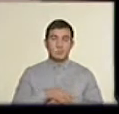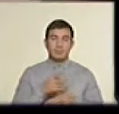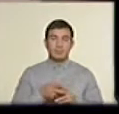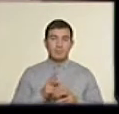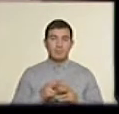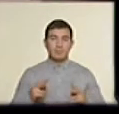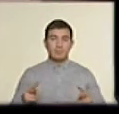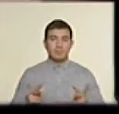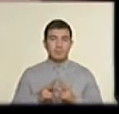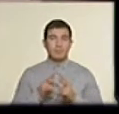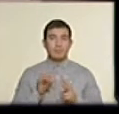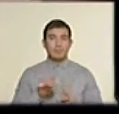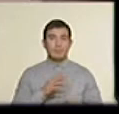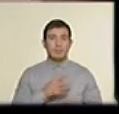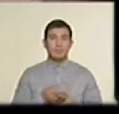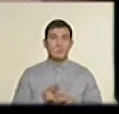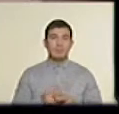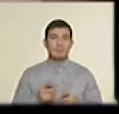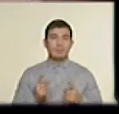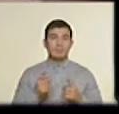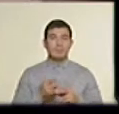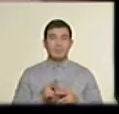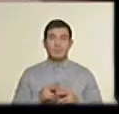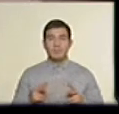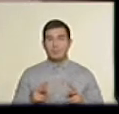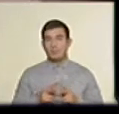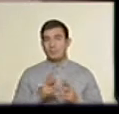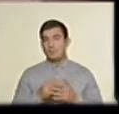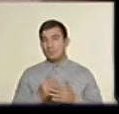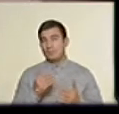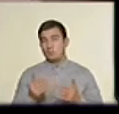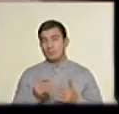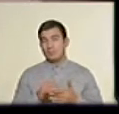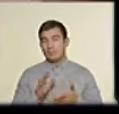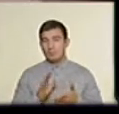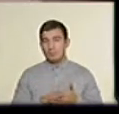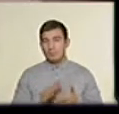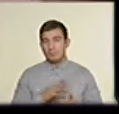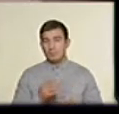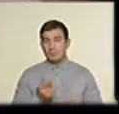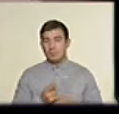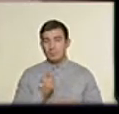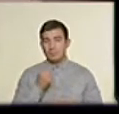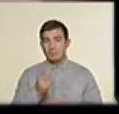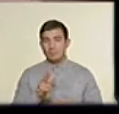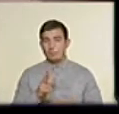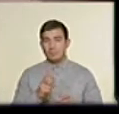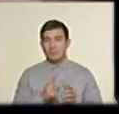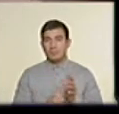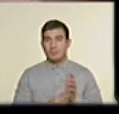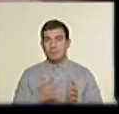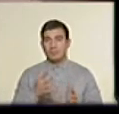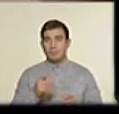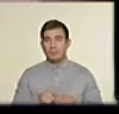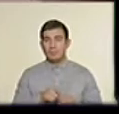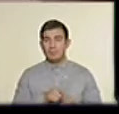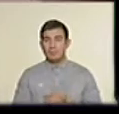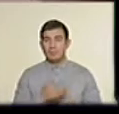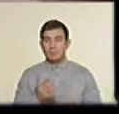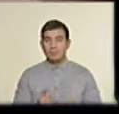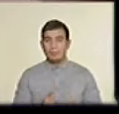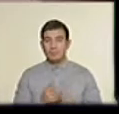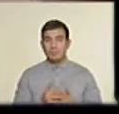teleminorasi Buyuk Minoralar Xalqaro Federatsiyasi ro'yxatiga kiritilgan bo'lib, balandligi 375 metrni tashkil qiladi